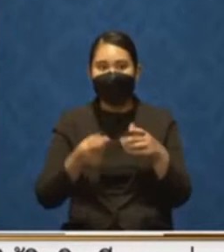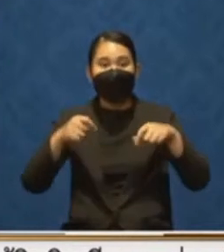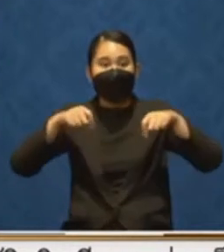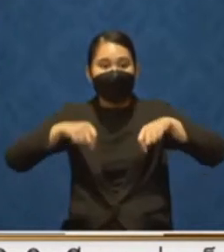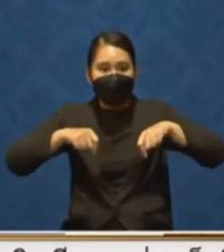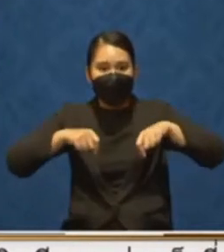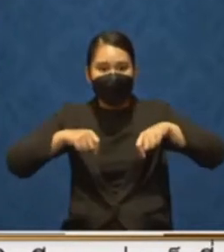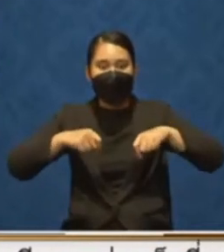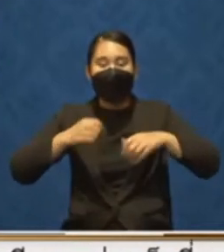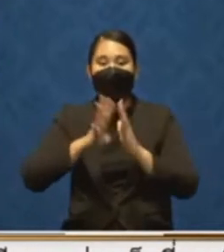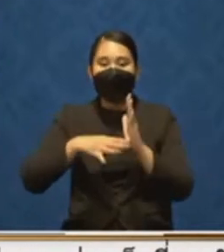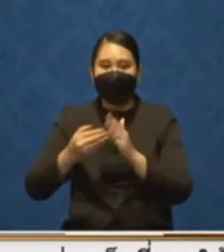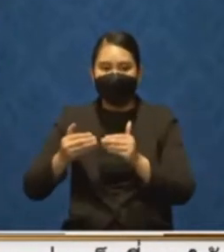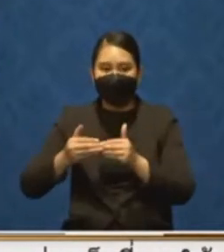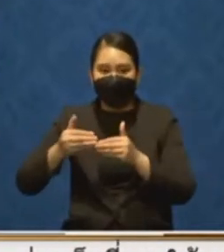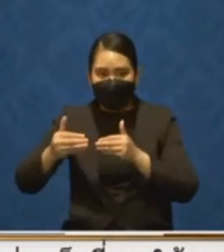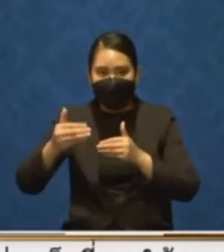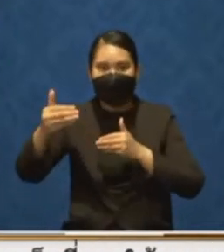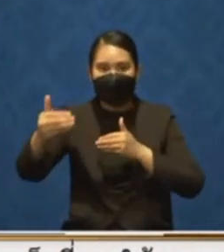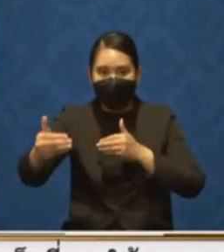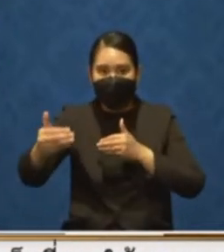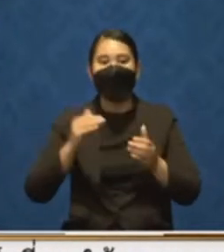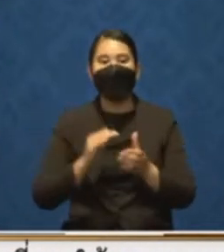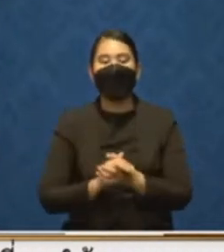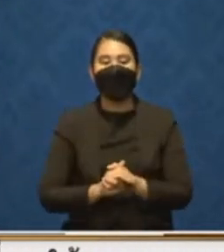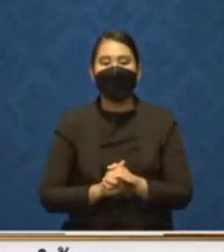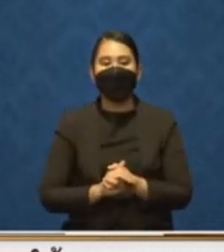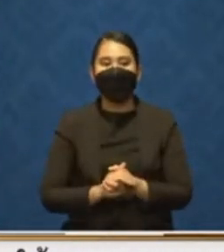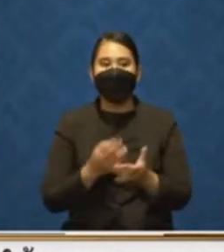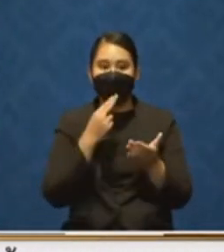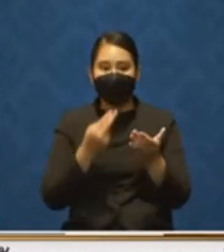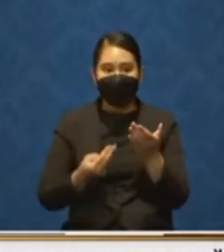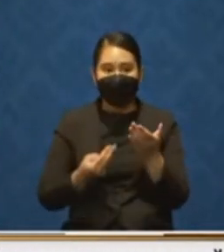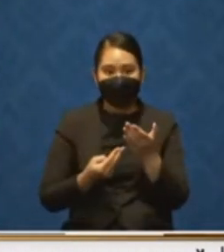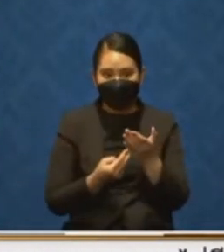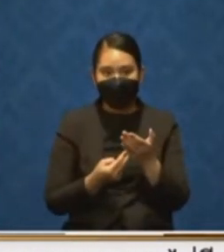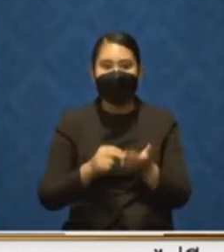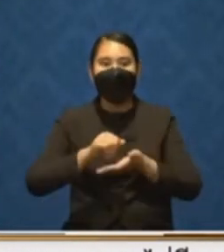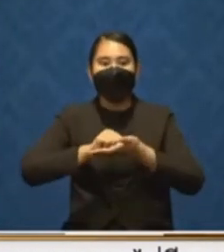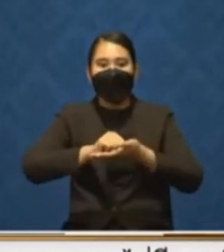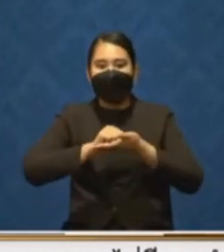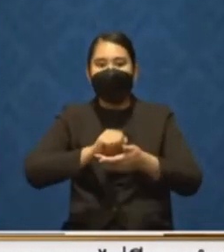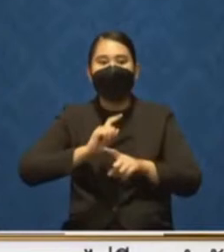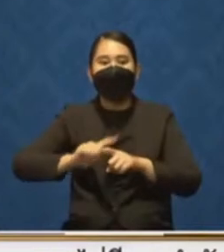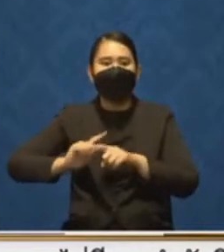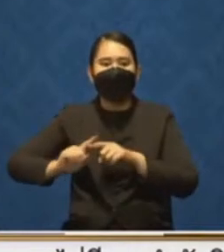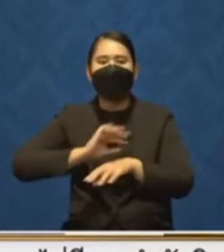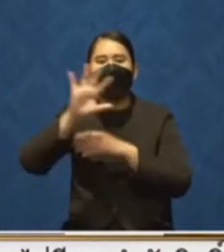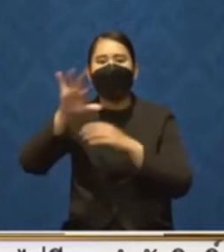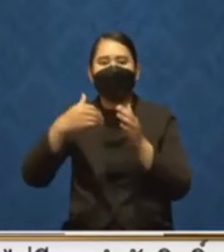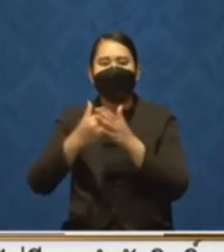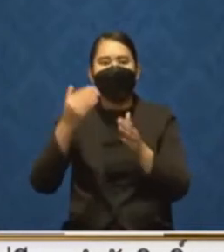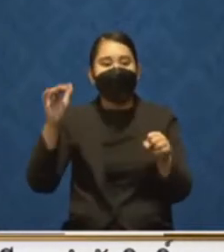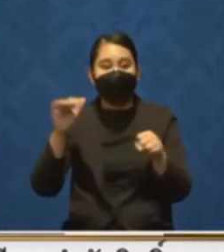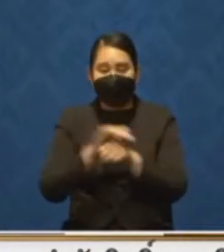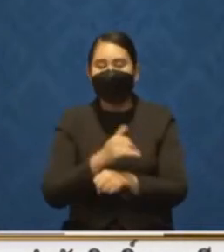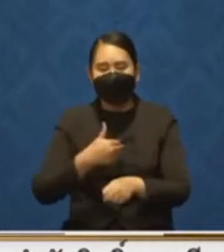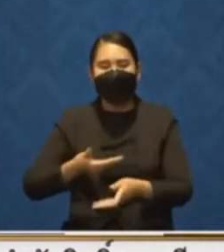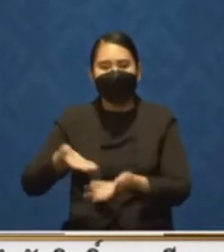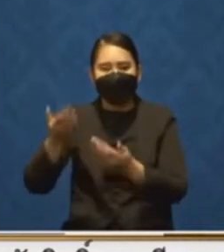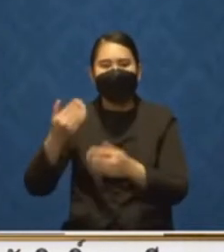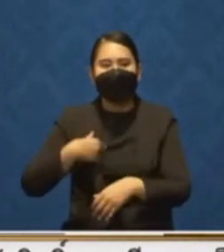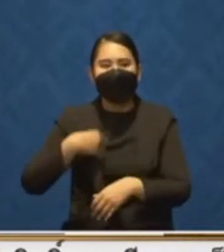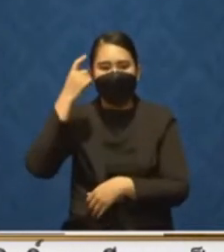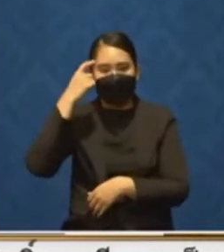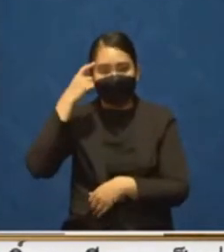การแลกเปลี่ยนแบตเตอรี่นะระหว่างทางสารที่บริการผมก็คิดไปทั้งหมดนะครับให้ไปคิดจะมานะว่าจะทำได้